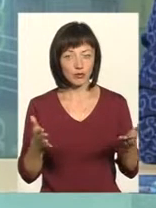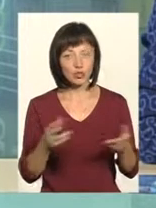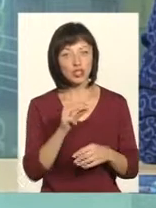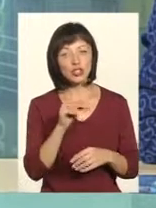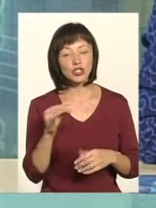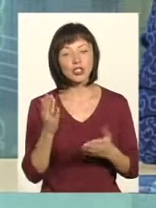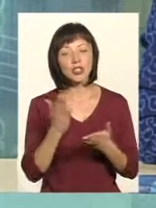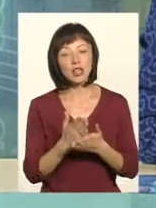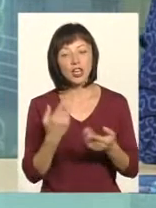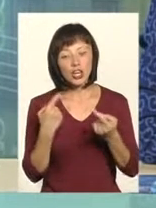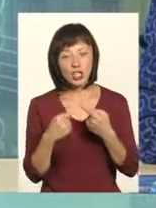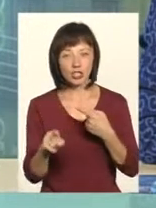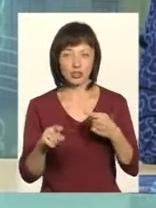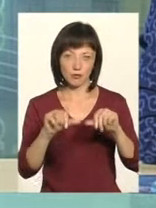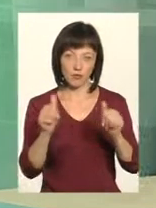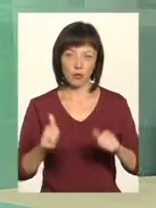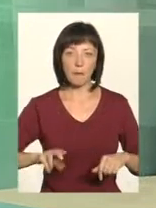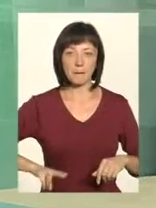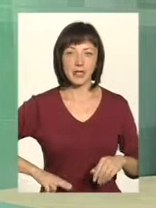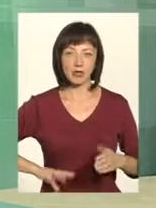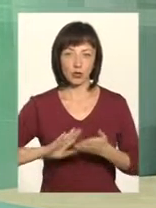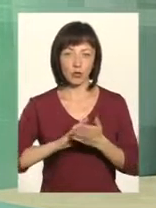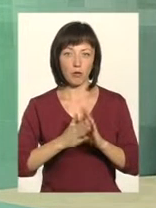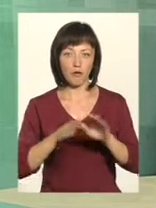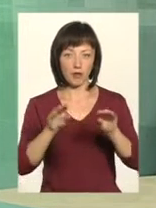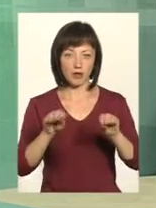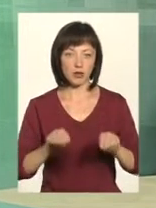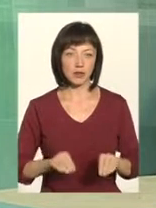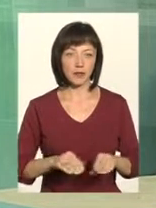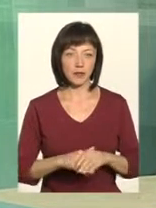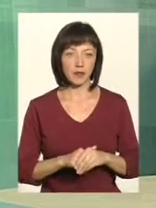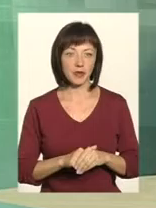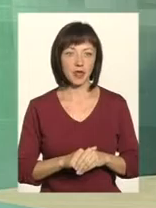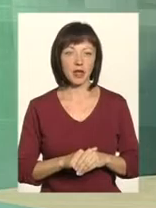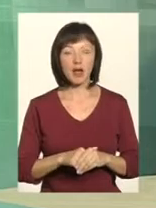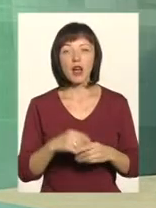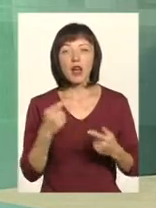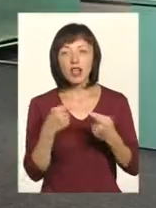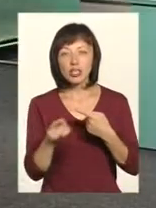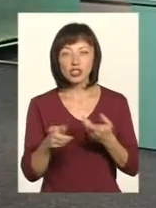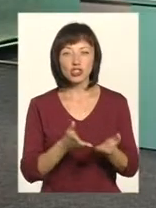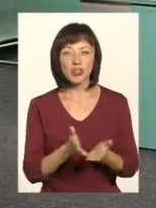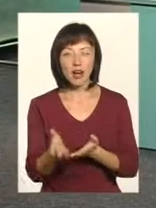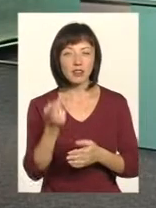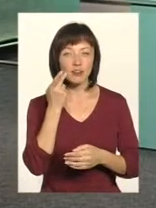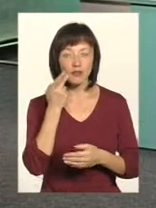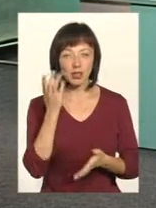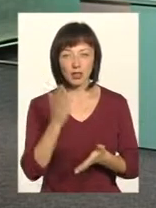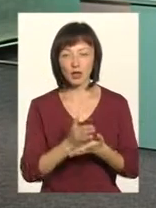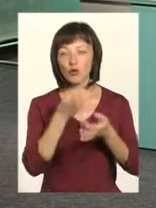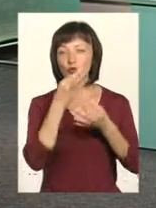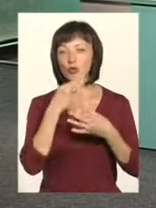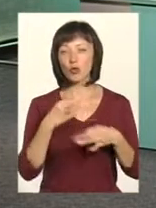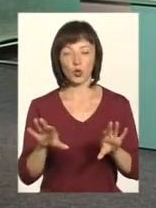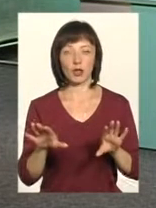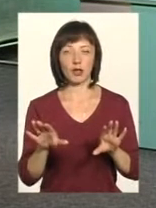є альтернатива Мінським домовленостям? Ну, альтернатива завжди є. В будь-яких